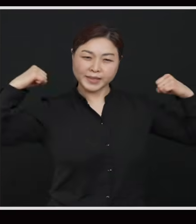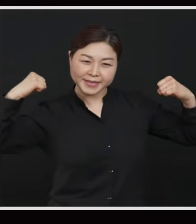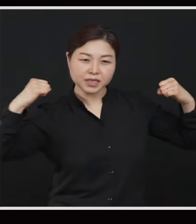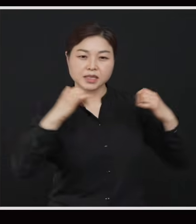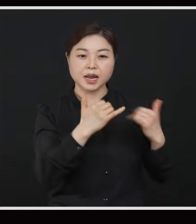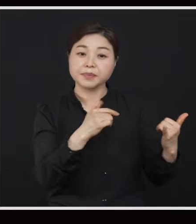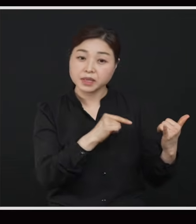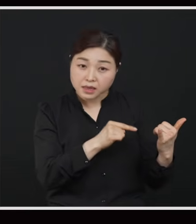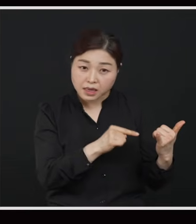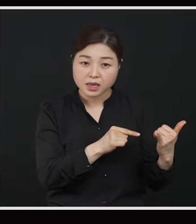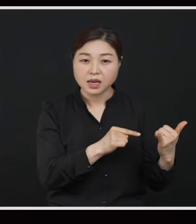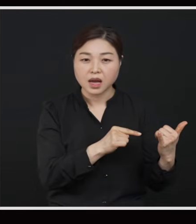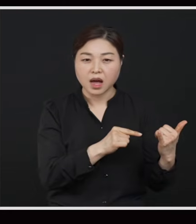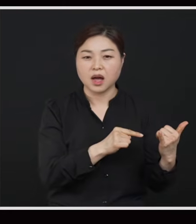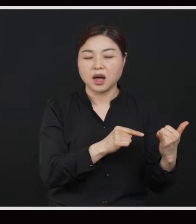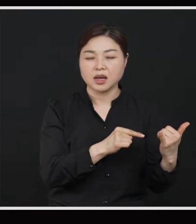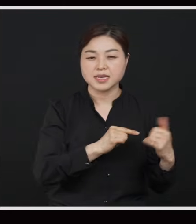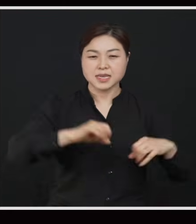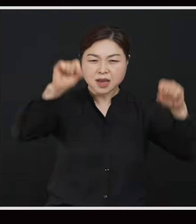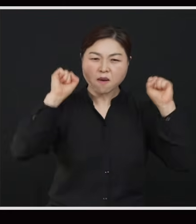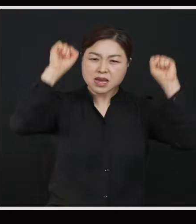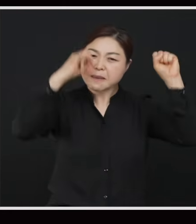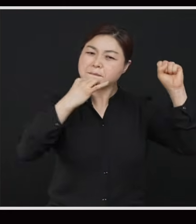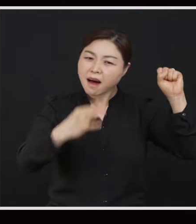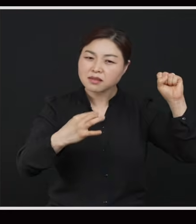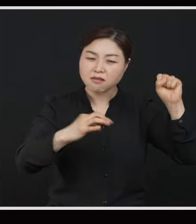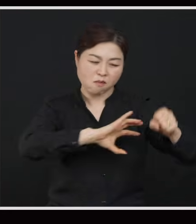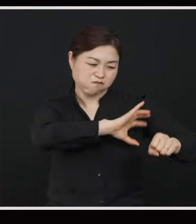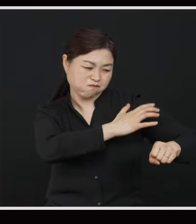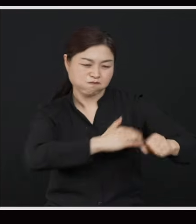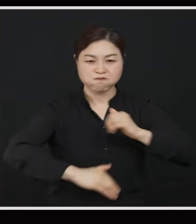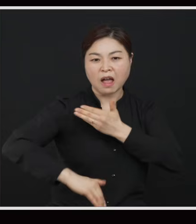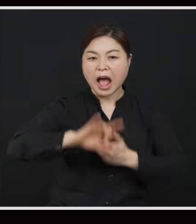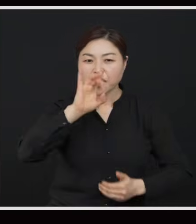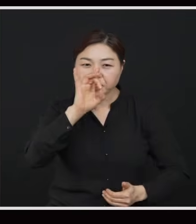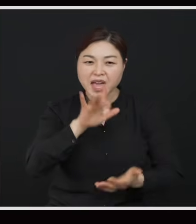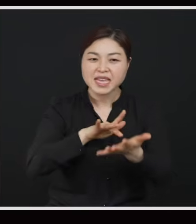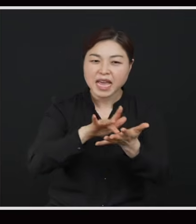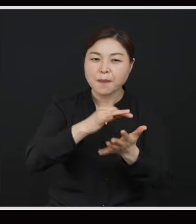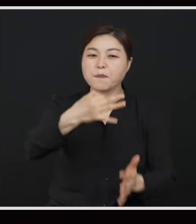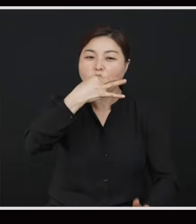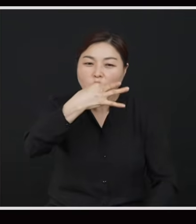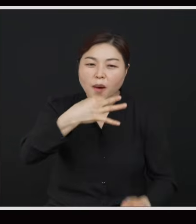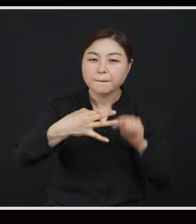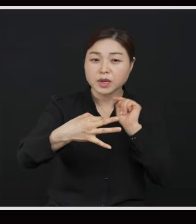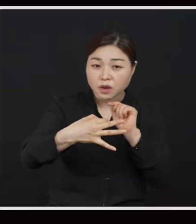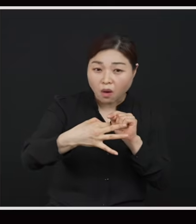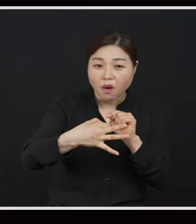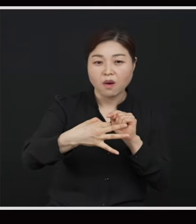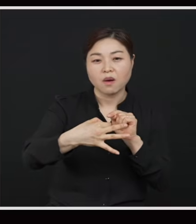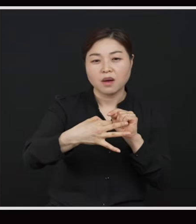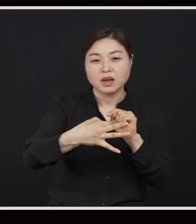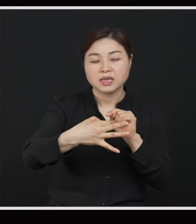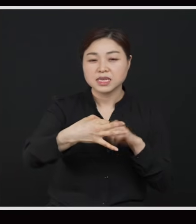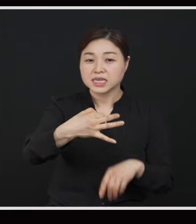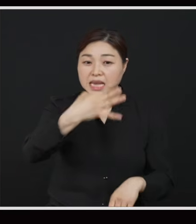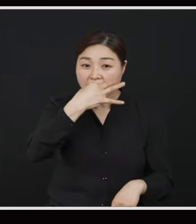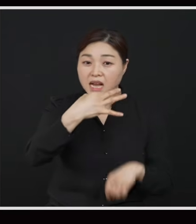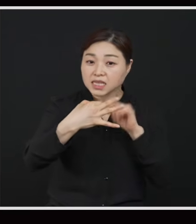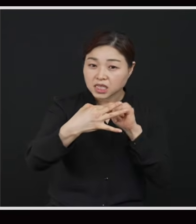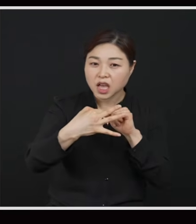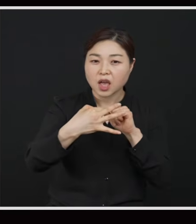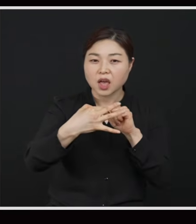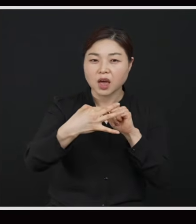그래서 보디빌딩 하는 사람들 사이에서 이제 엽기만 들어가지고 되겠어, 약도 먹어, 그러고서 시판을